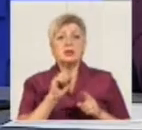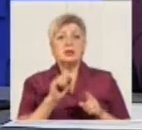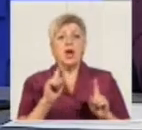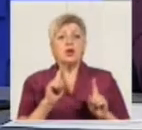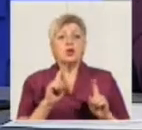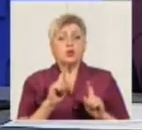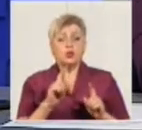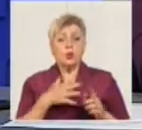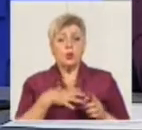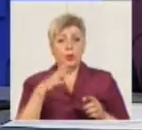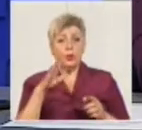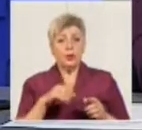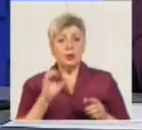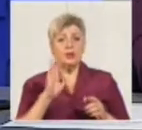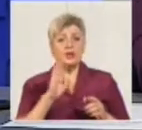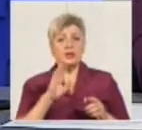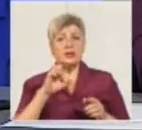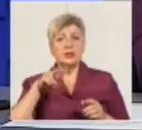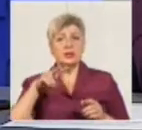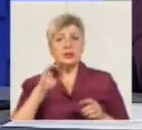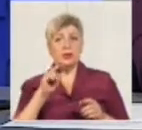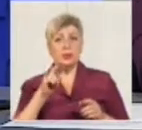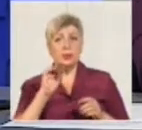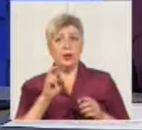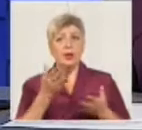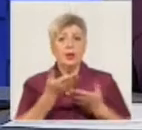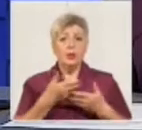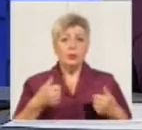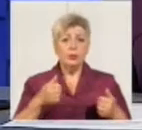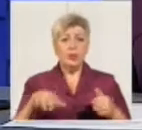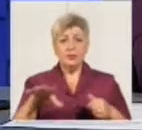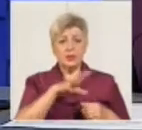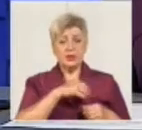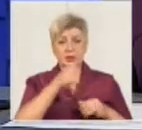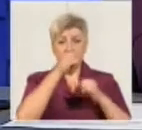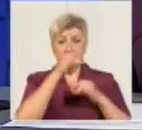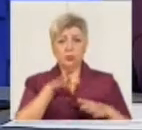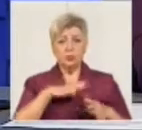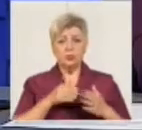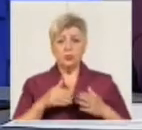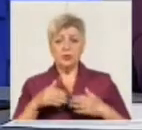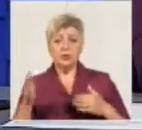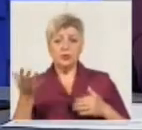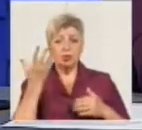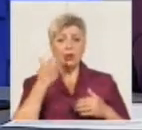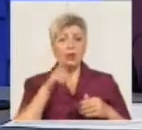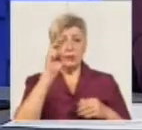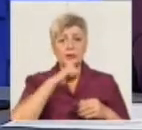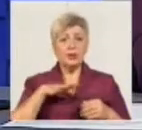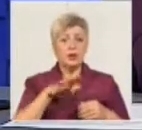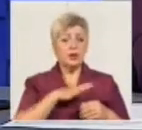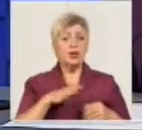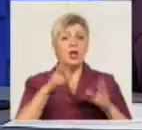це усвідомлення того, що ми не можемо бути осторонь, коли в країні біда. І неважливо, що ми